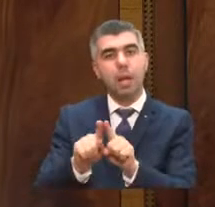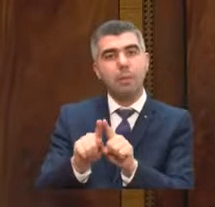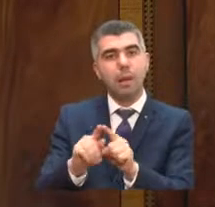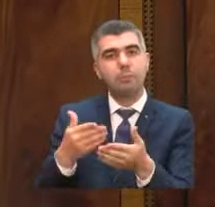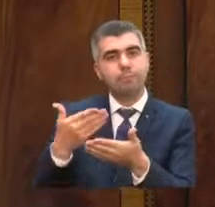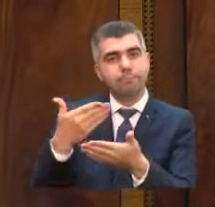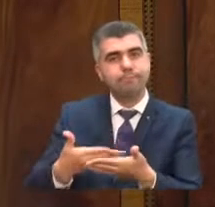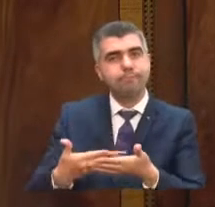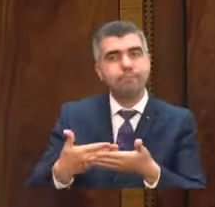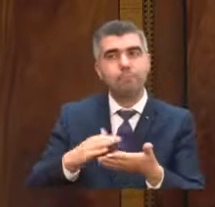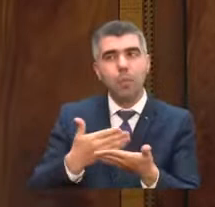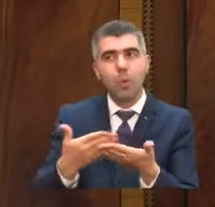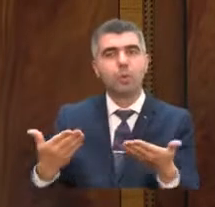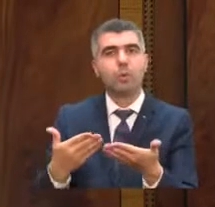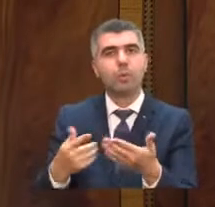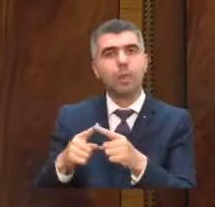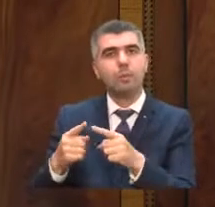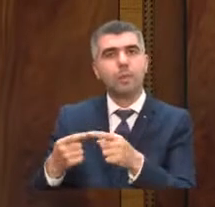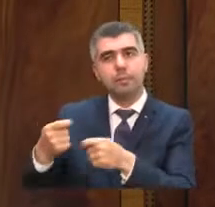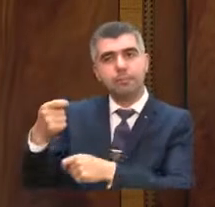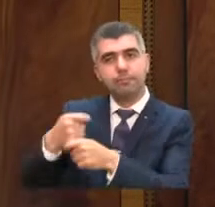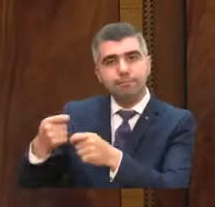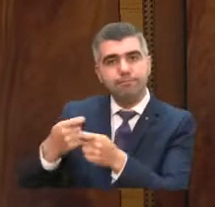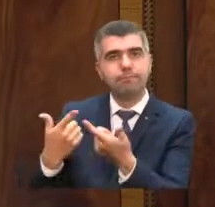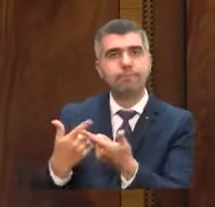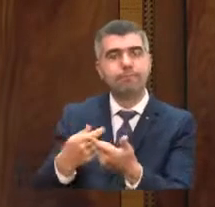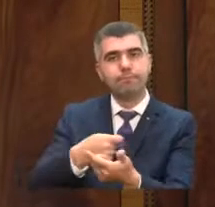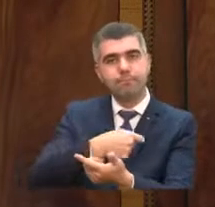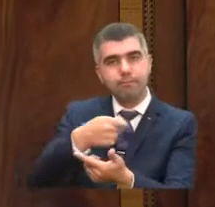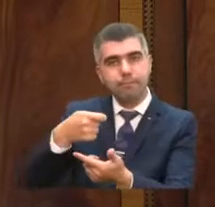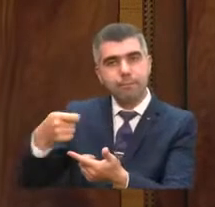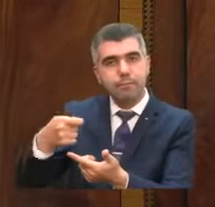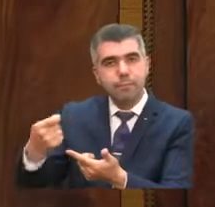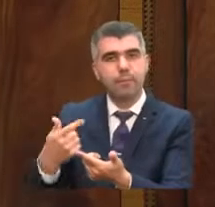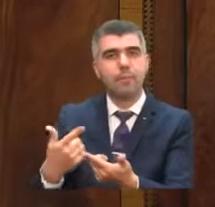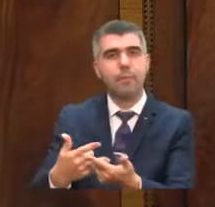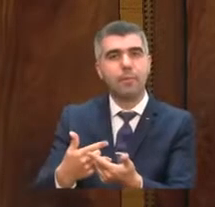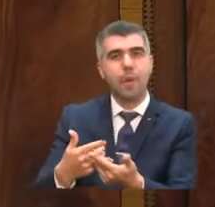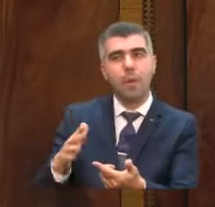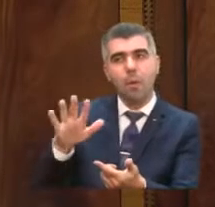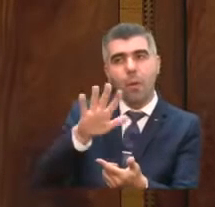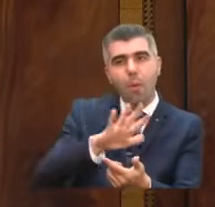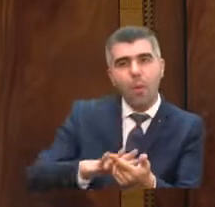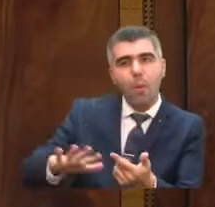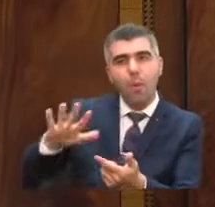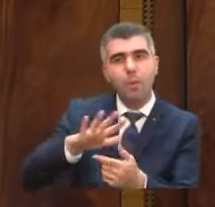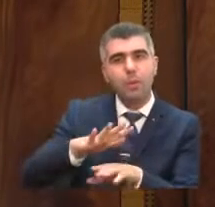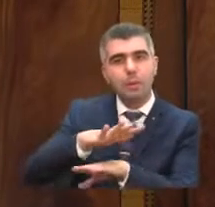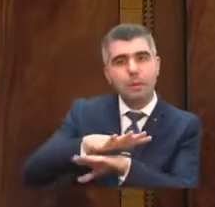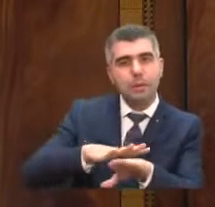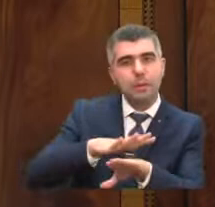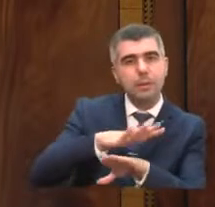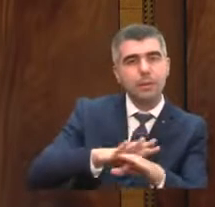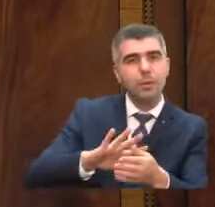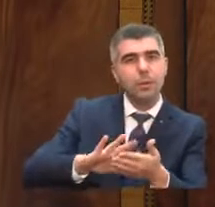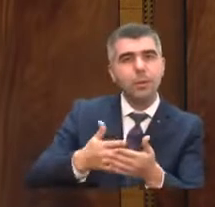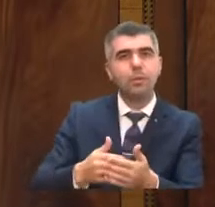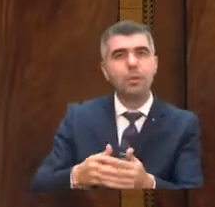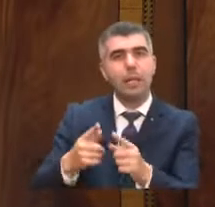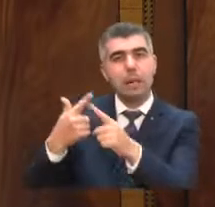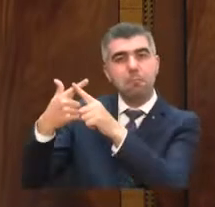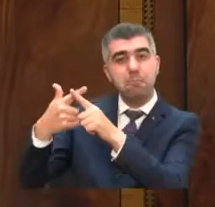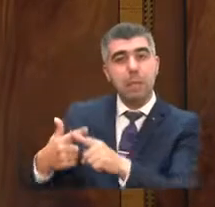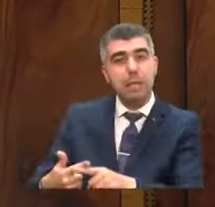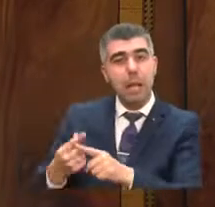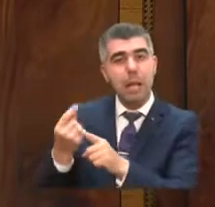والاستثمار على نفس النهج فيما يتعلق بالتوزيع المجالي العادل بين الجهات، حيث سيبلغ معدل الغلاف المالي